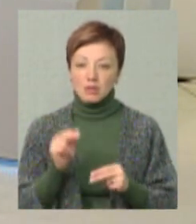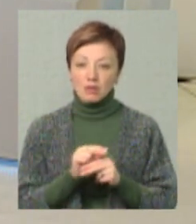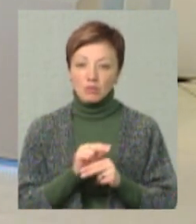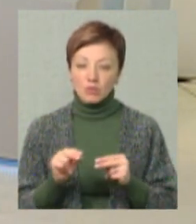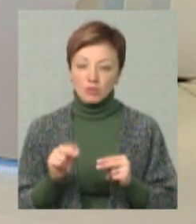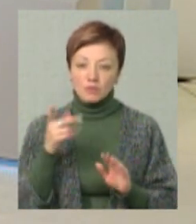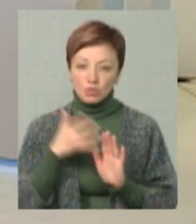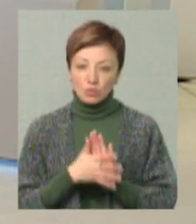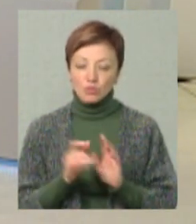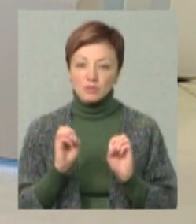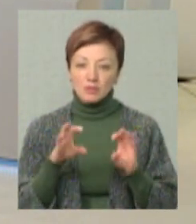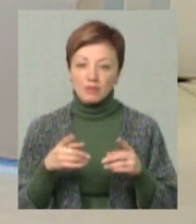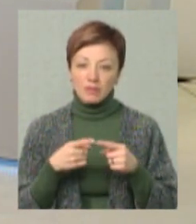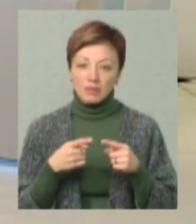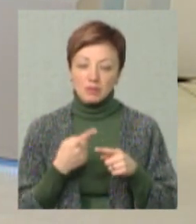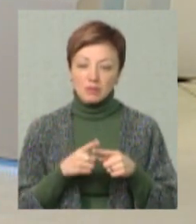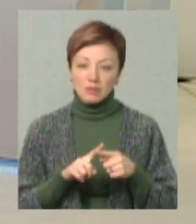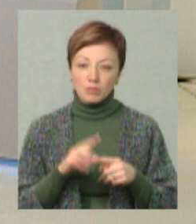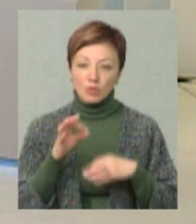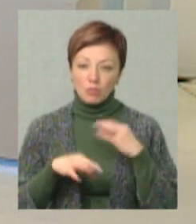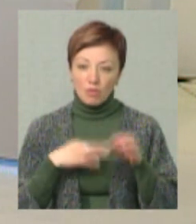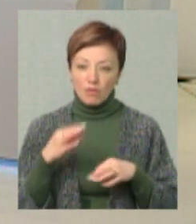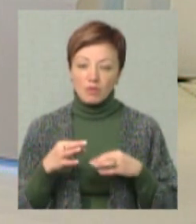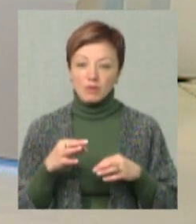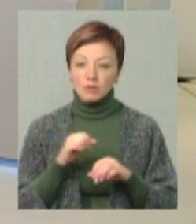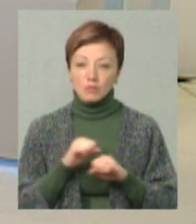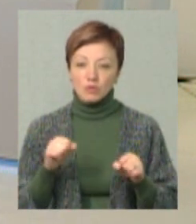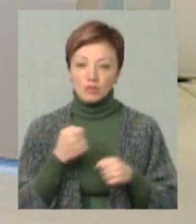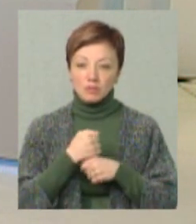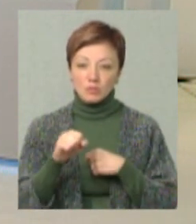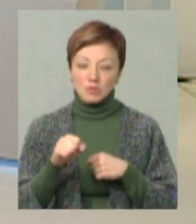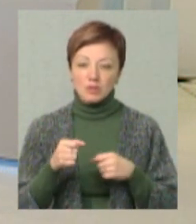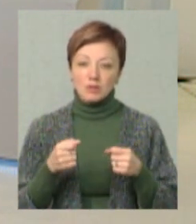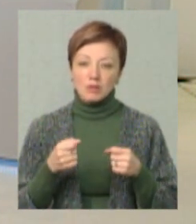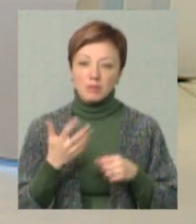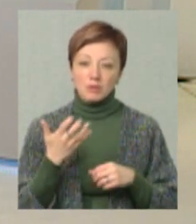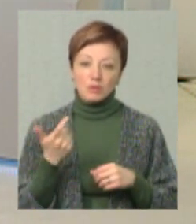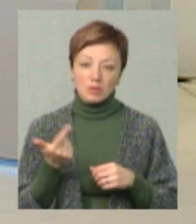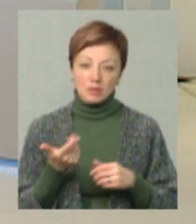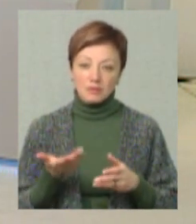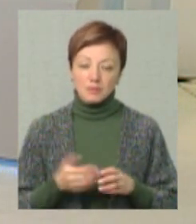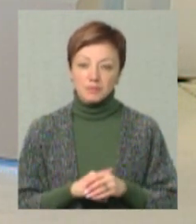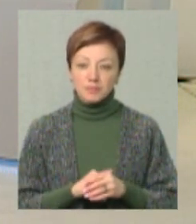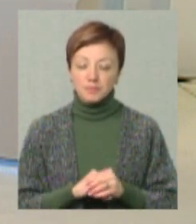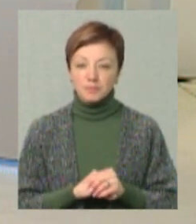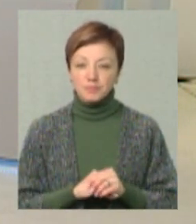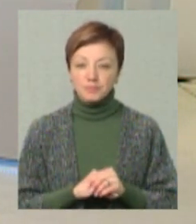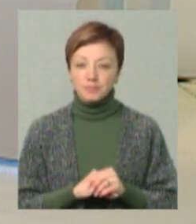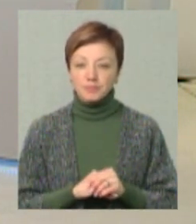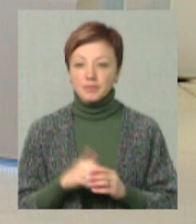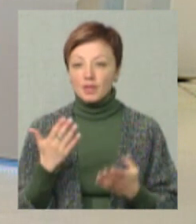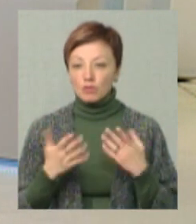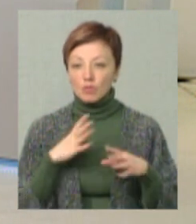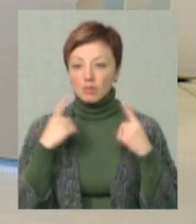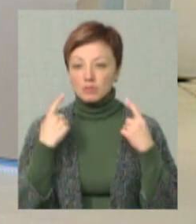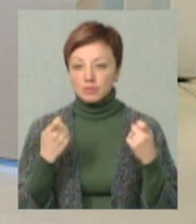гарні ремонти, свідомо для того, щоб здавати ті квартири вподобово. Звичайно, не можна їх змусити здавати їх по 500 гривень, так? А якщо